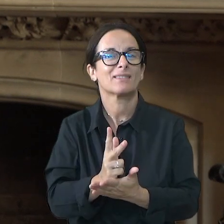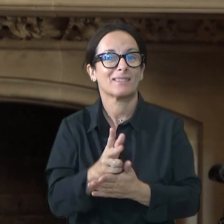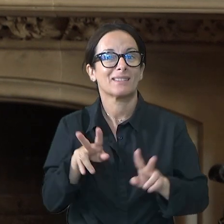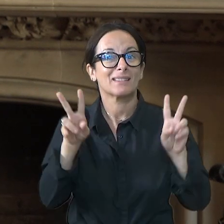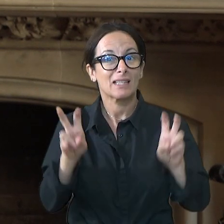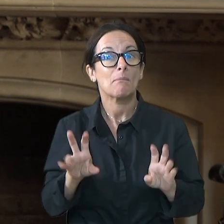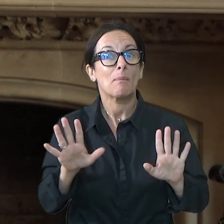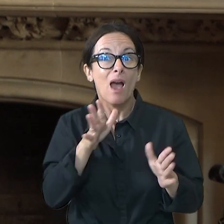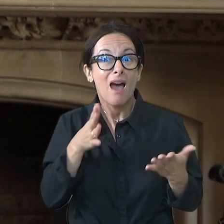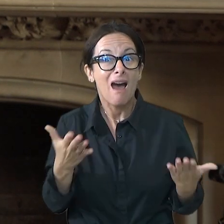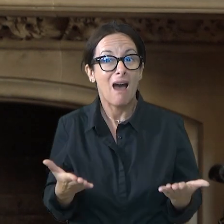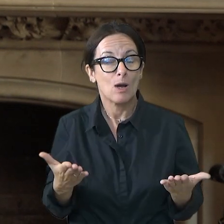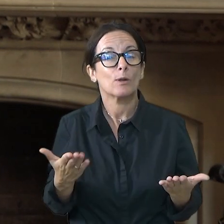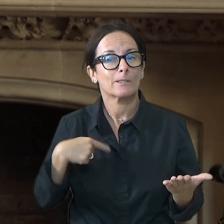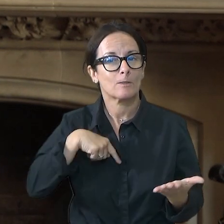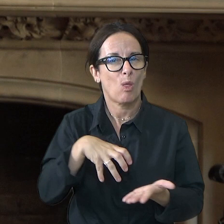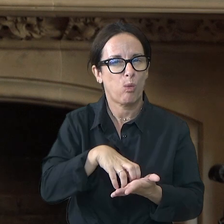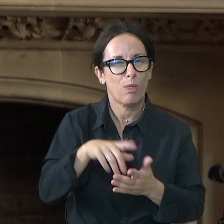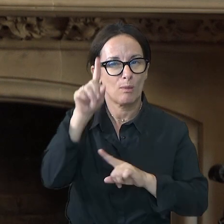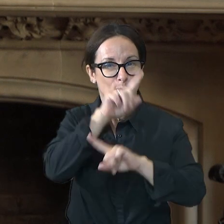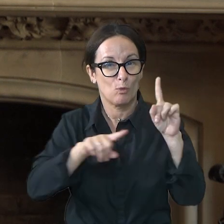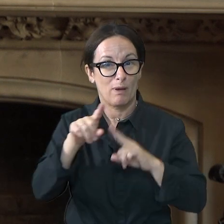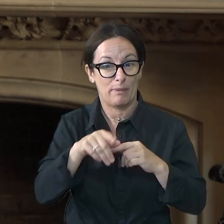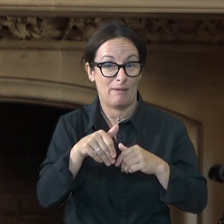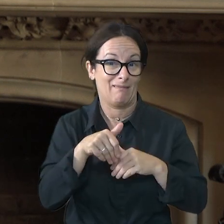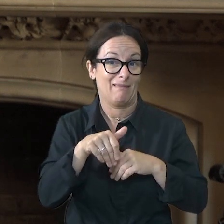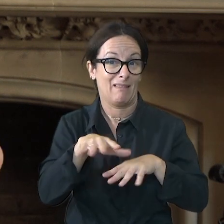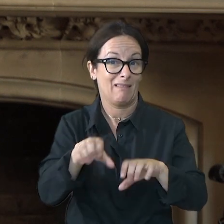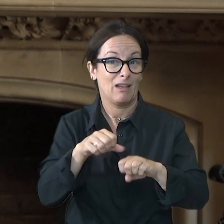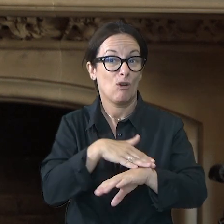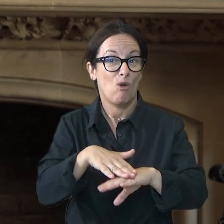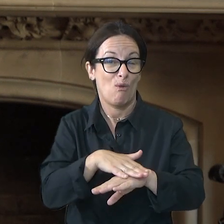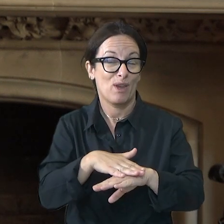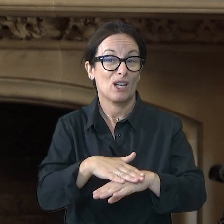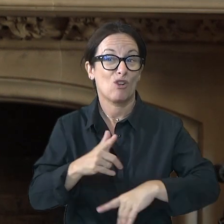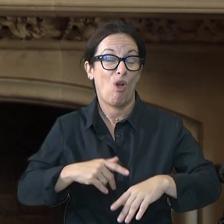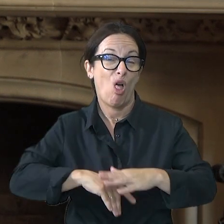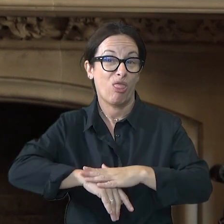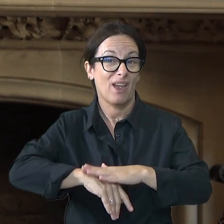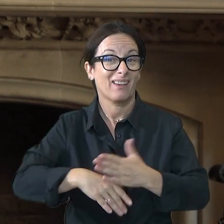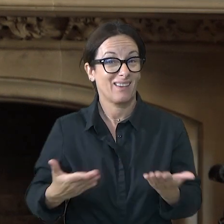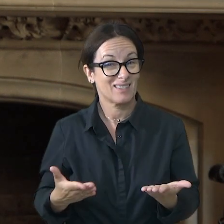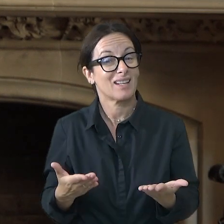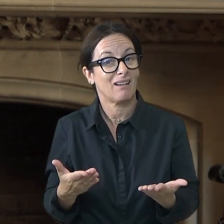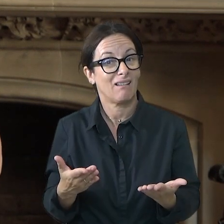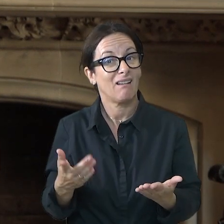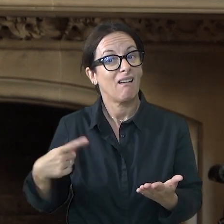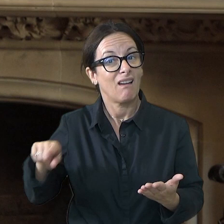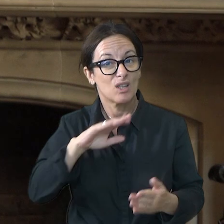les apostes, però sí que manifestam els dubtes i la preocupació de que amb el govern de dretes, que sempre, ja vaig dir l'altre